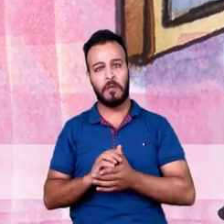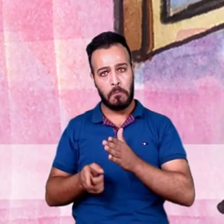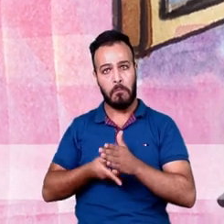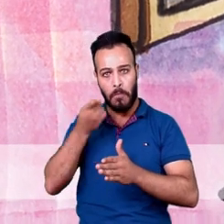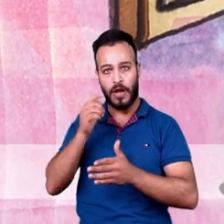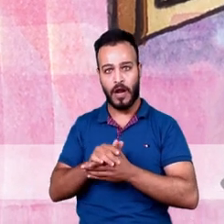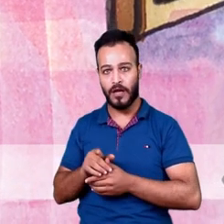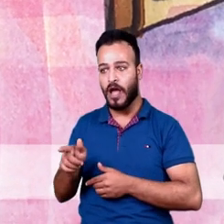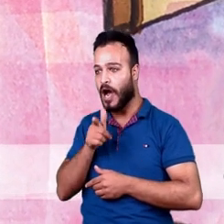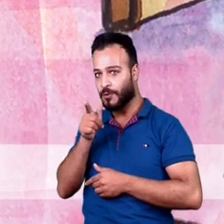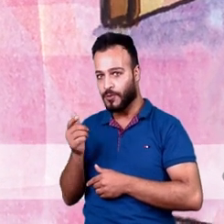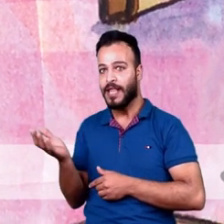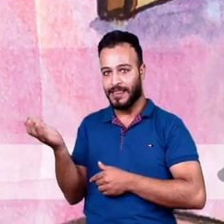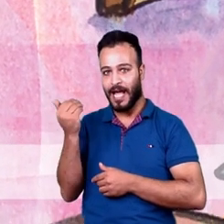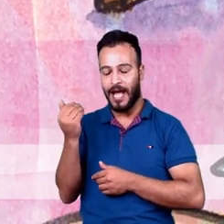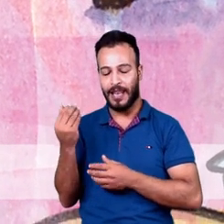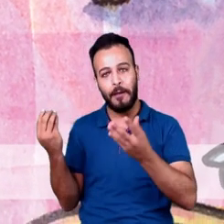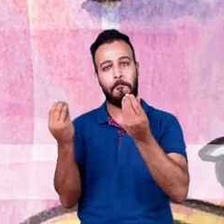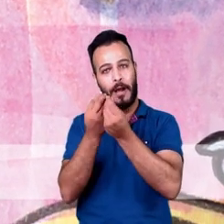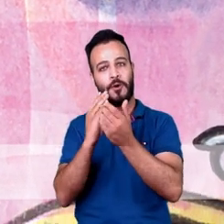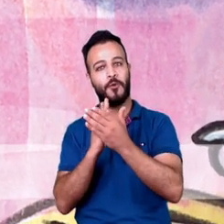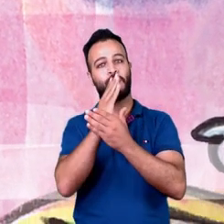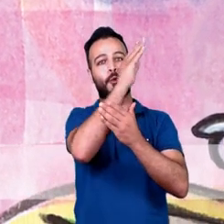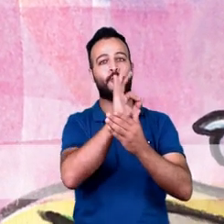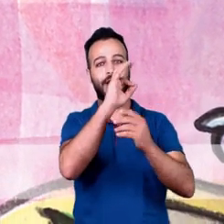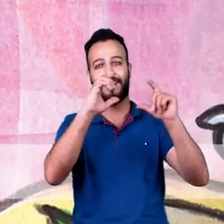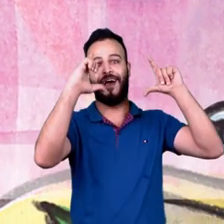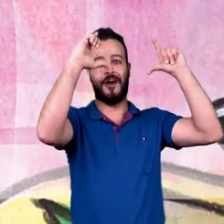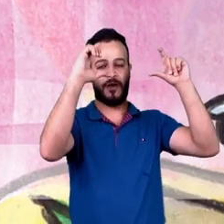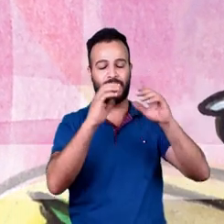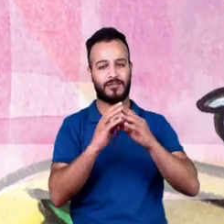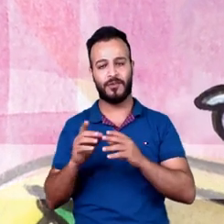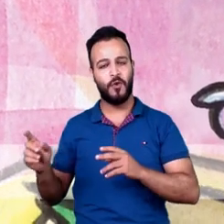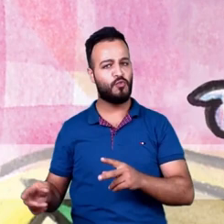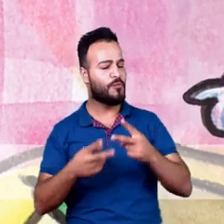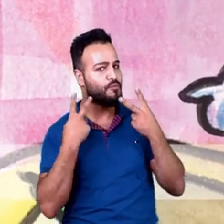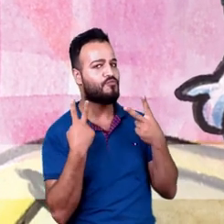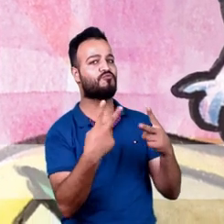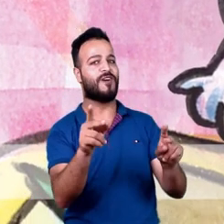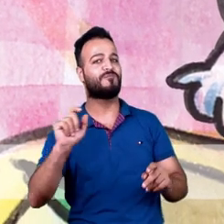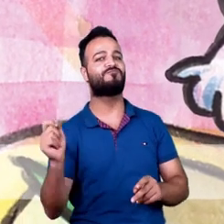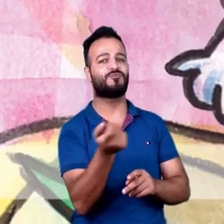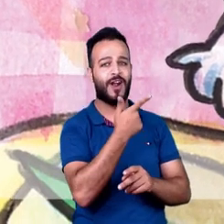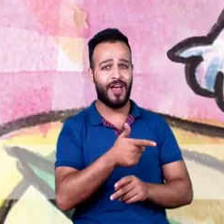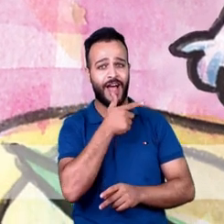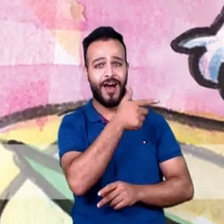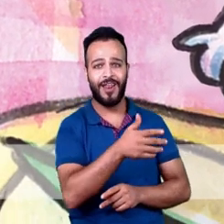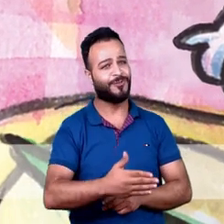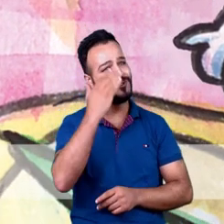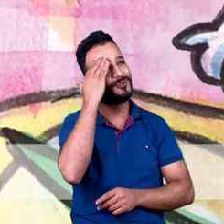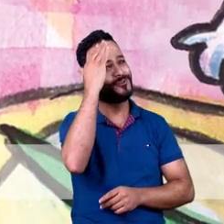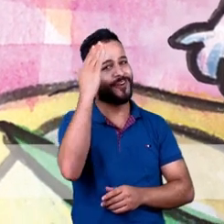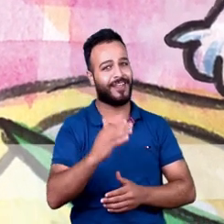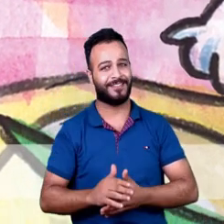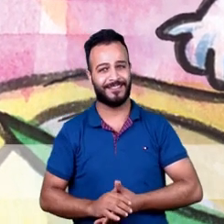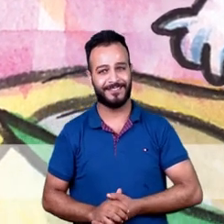ومرة دعته إلى السهر في بيت القمر، وافق فورا وقال لها